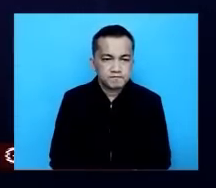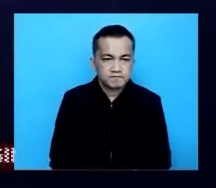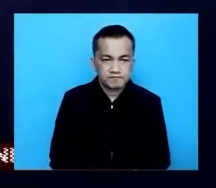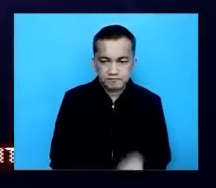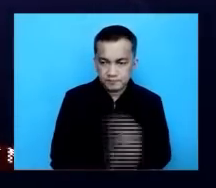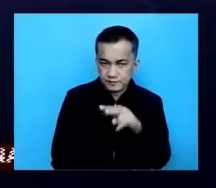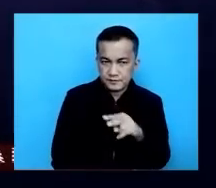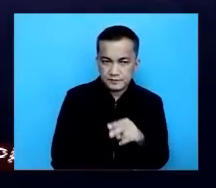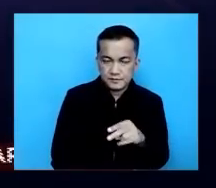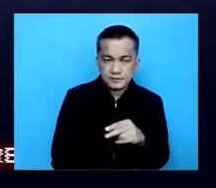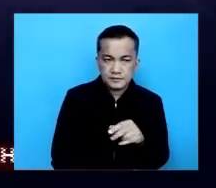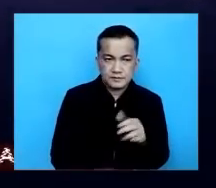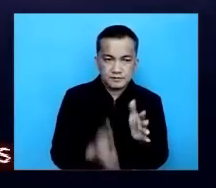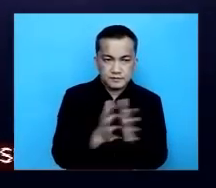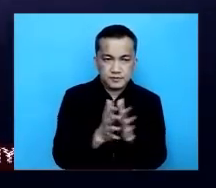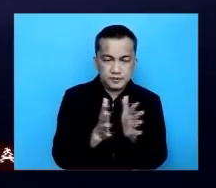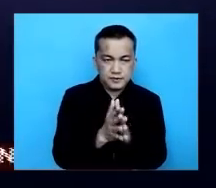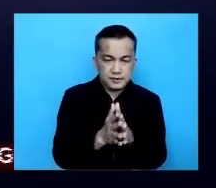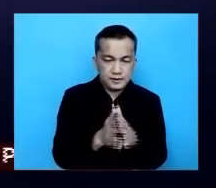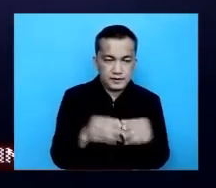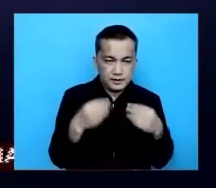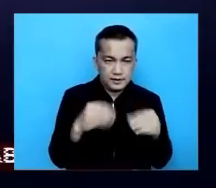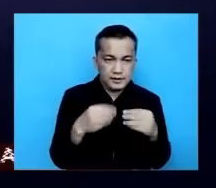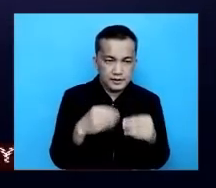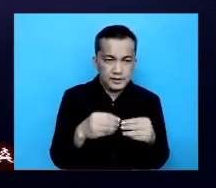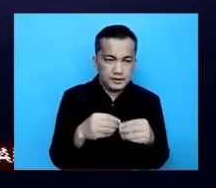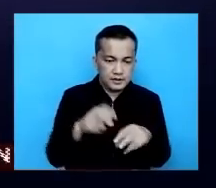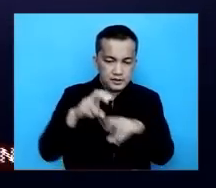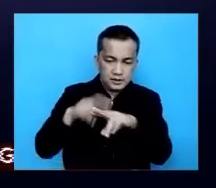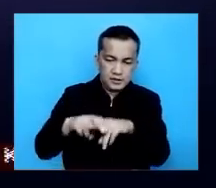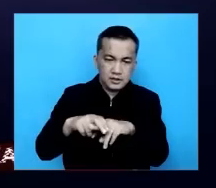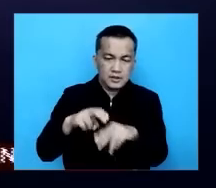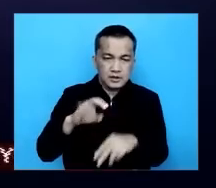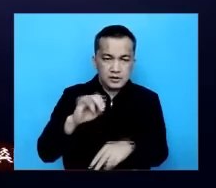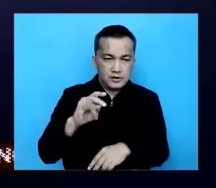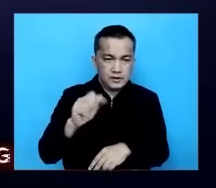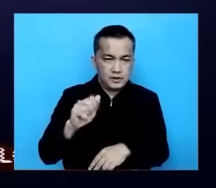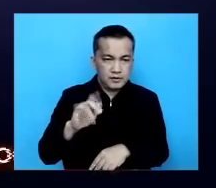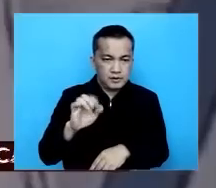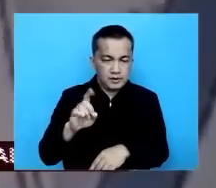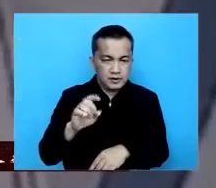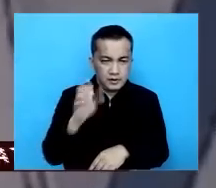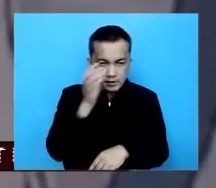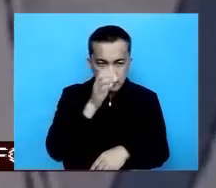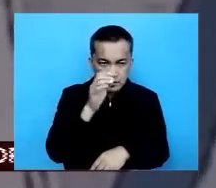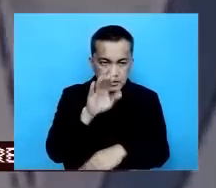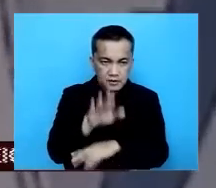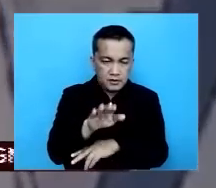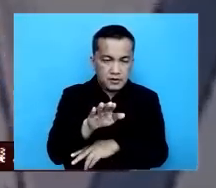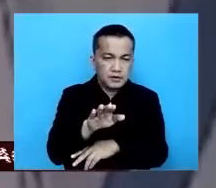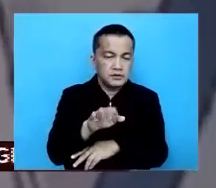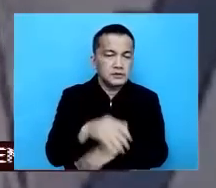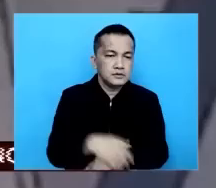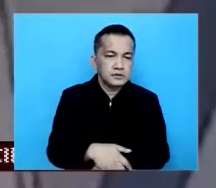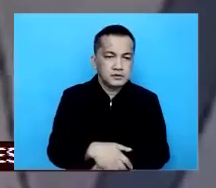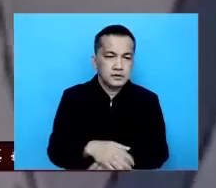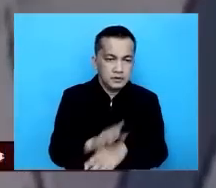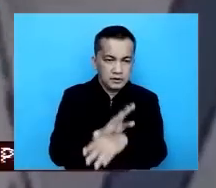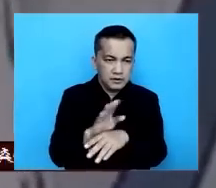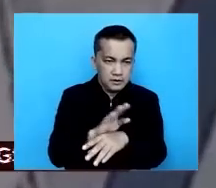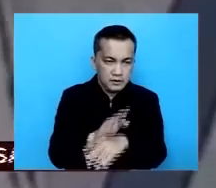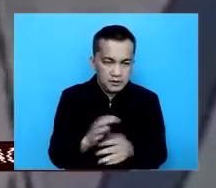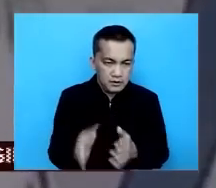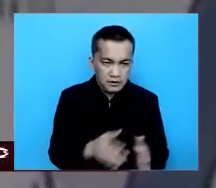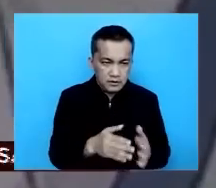Pagmasdan ng tinderang yan na nakaupo sa gilid ng sidewalk sa Osmeña Boulevard sa Cebu City hapon itong Lunes. Abala sa pag-aayos ng mga paninda niyang